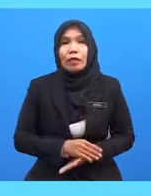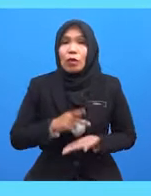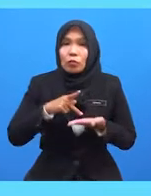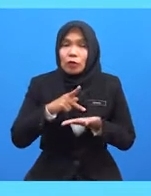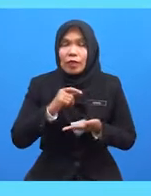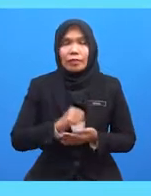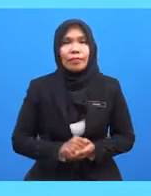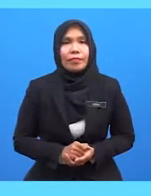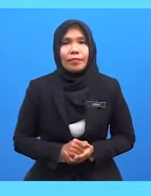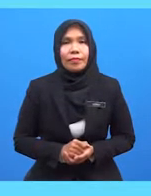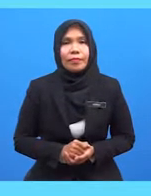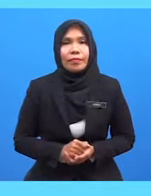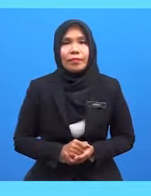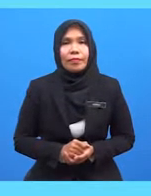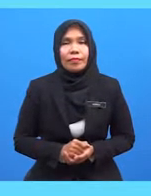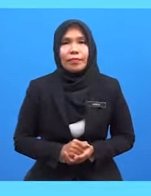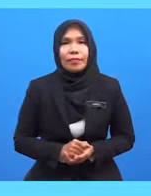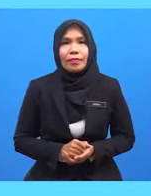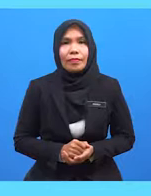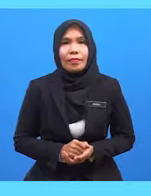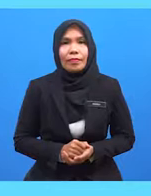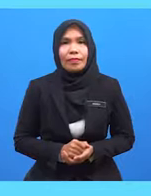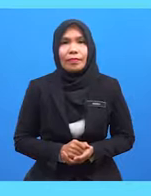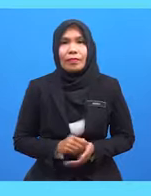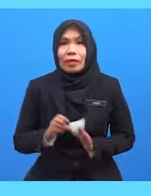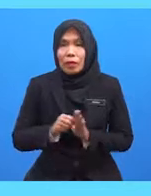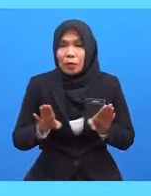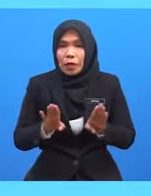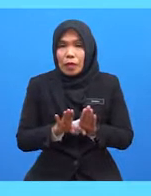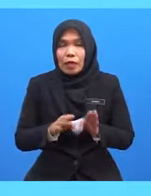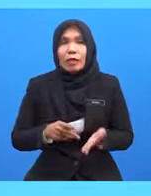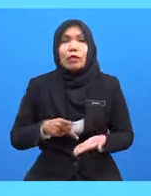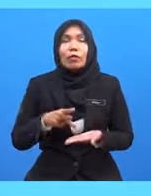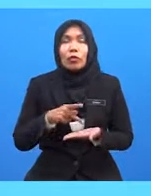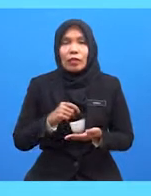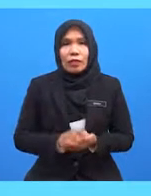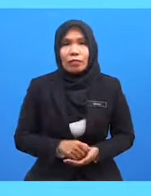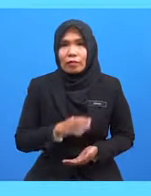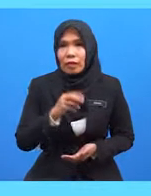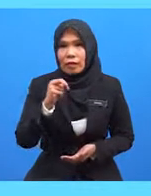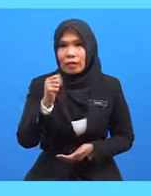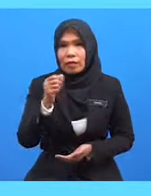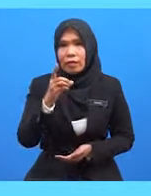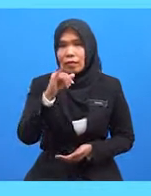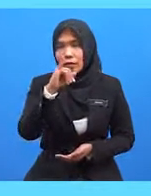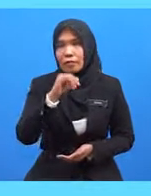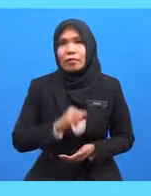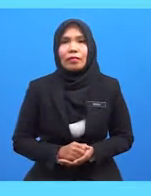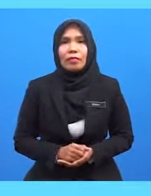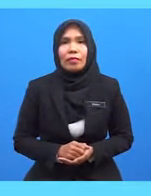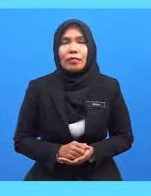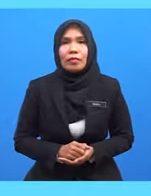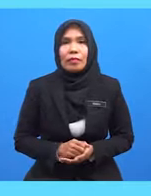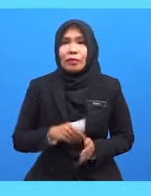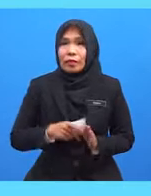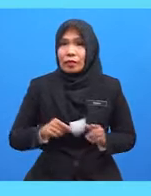ini memainkan peranan penting sebagai pusat dan nadi inspirasi kegiatan dan persuratan